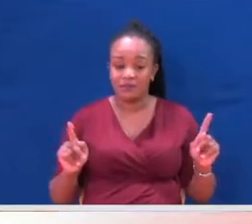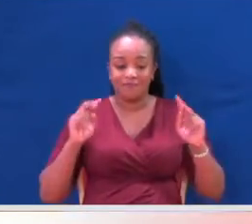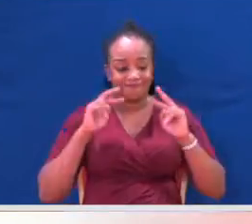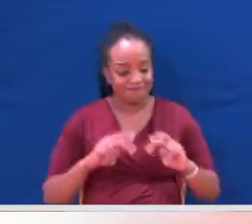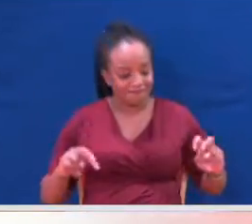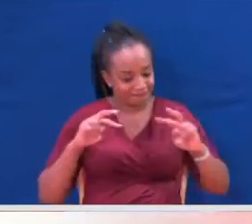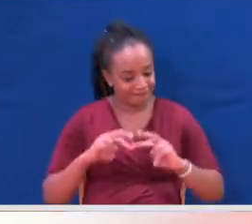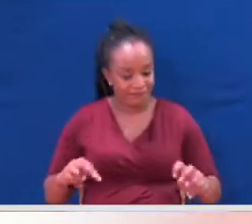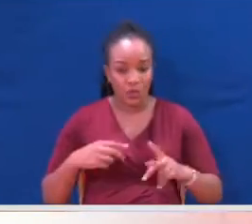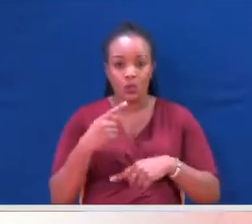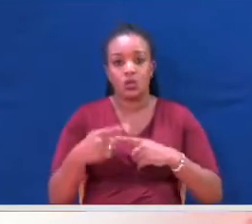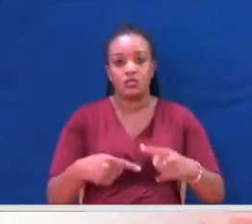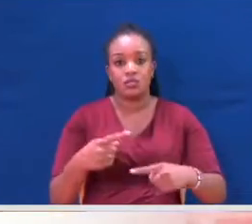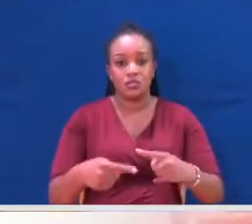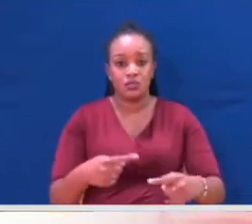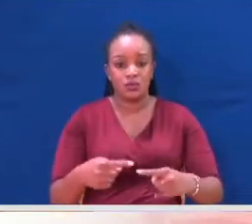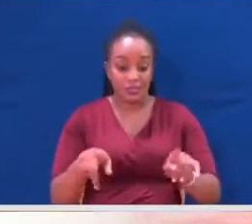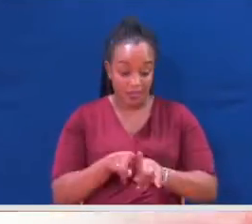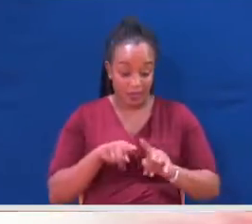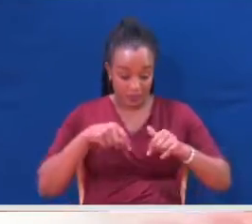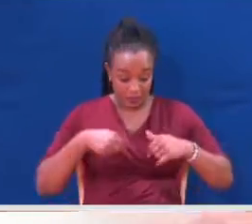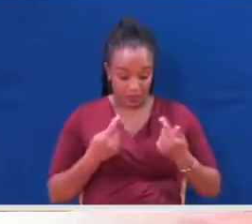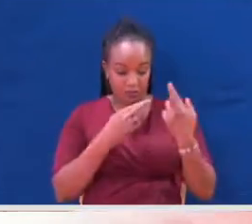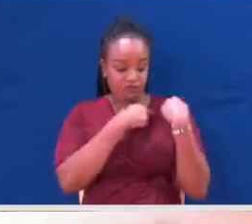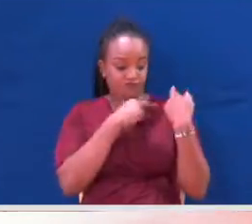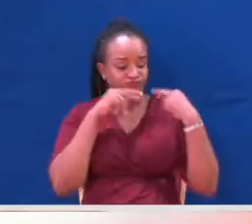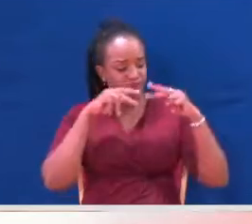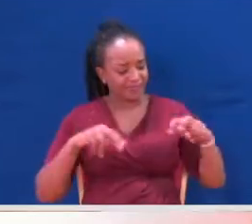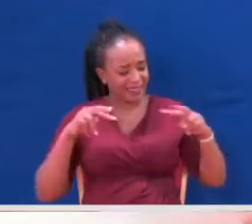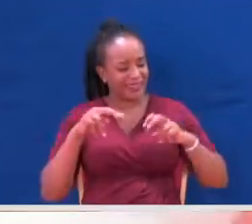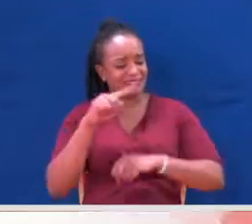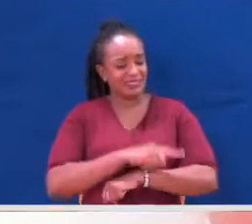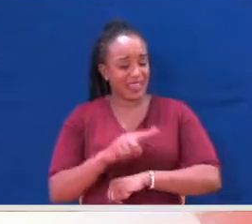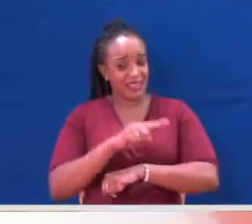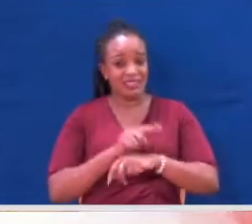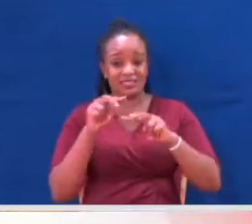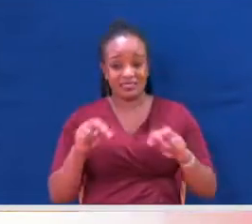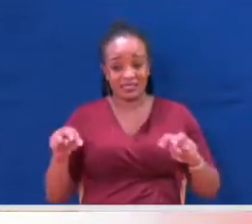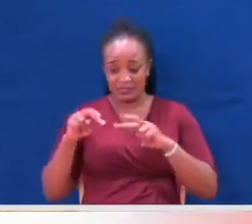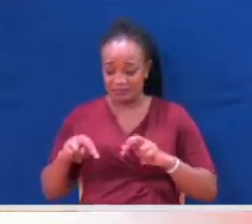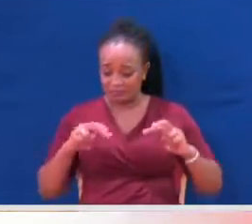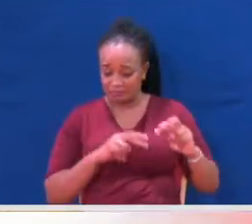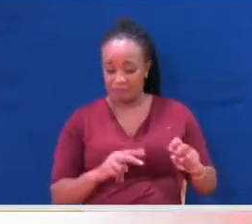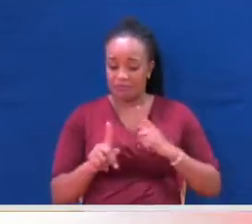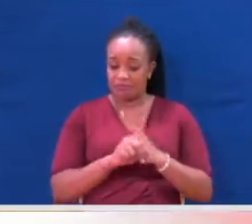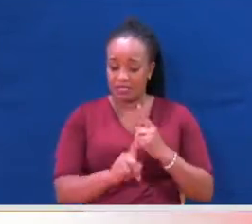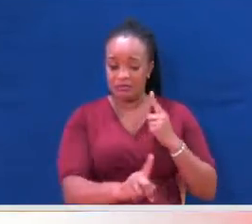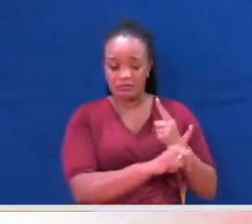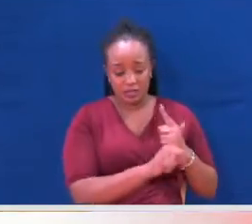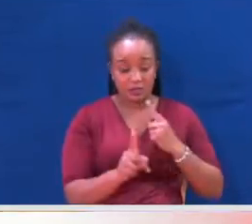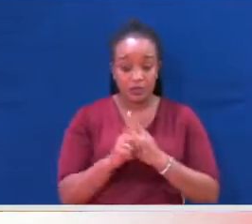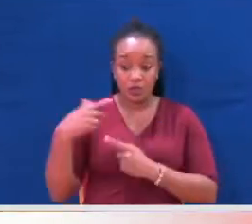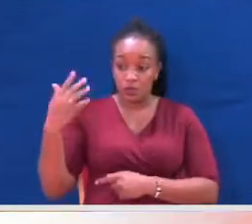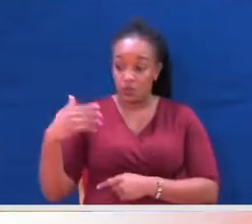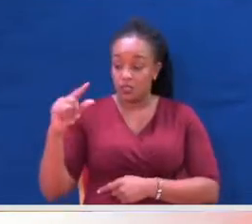kutafutwa, bado anatafutwa. Hata sisi bado tunaendelea. Akila siku tuko na meeting kwa